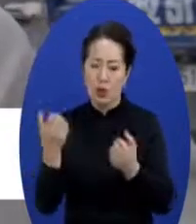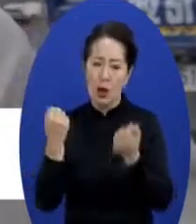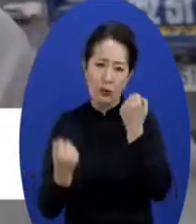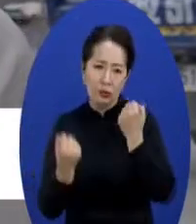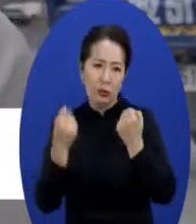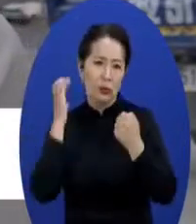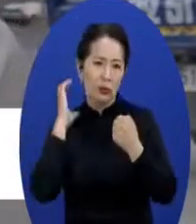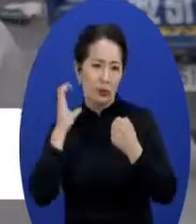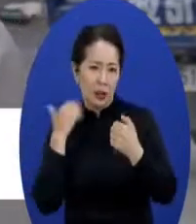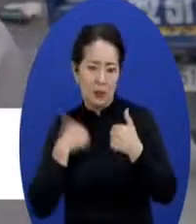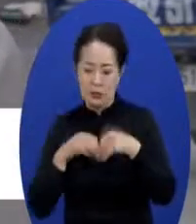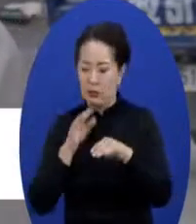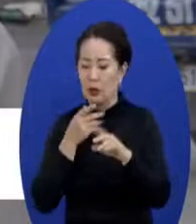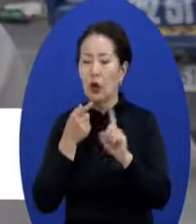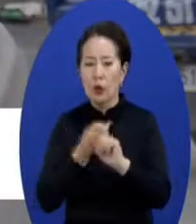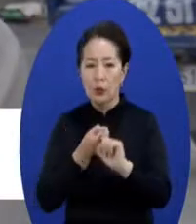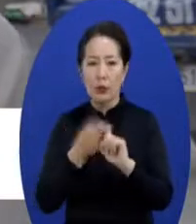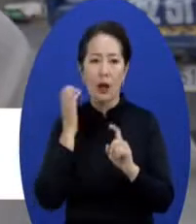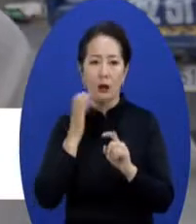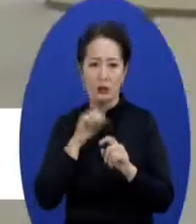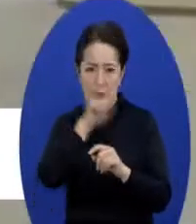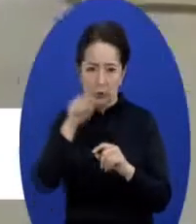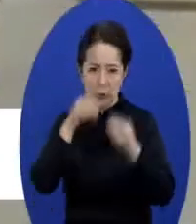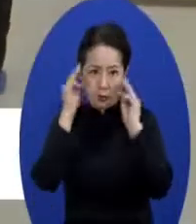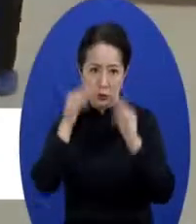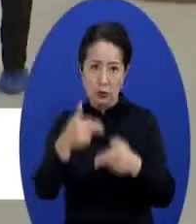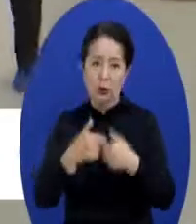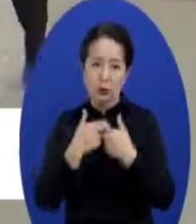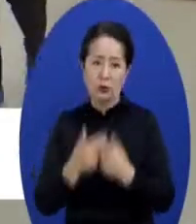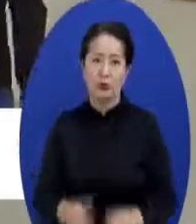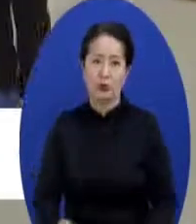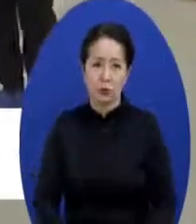тээвэрлэх автобусны асуудлыг бас шийдэж өгсөн.